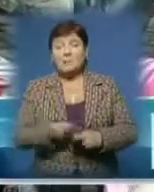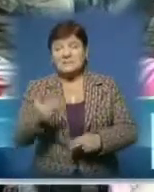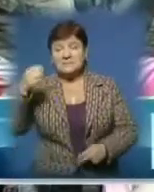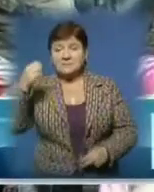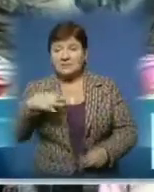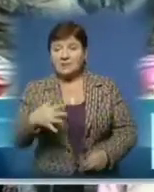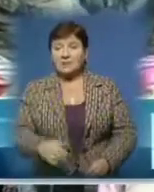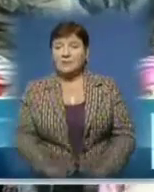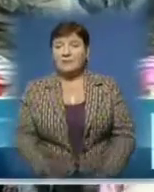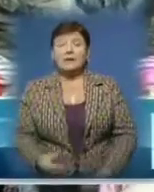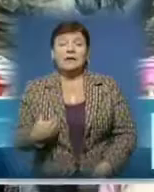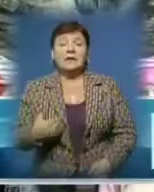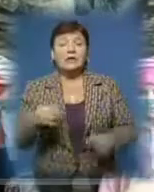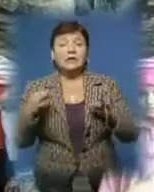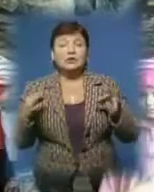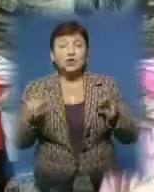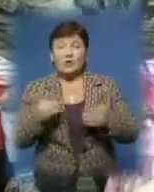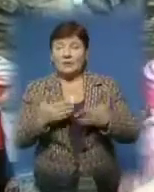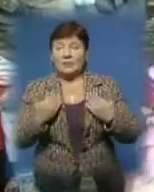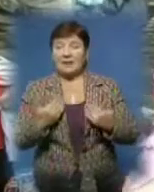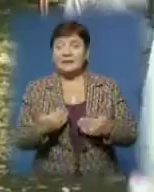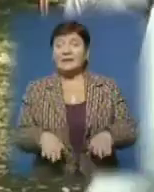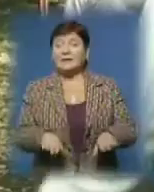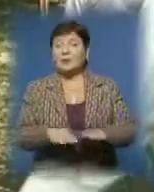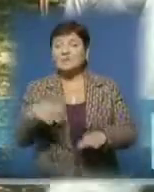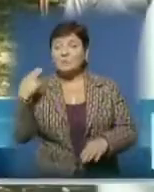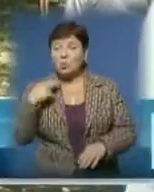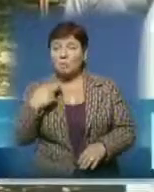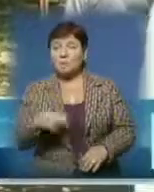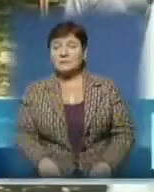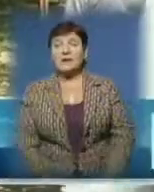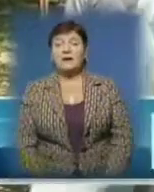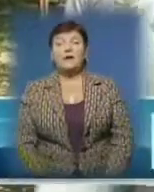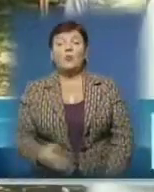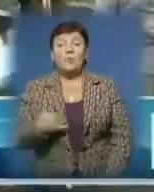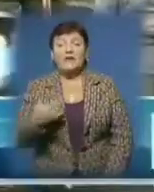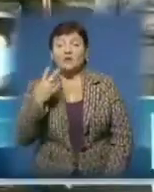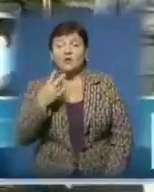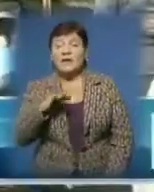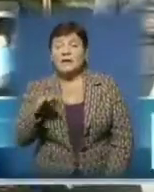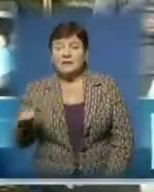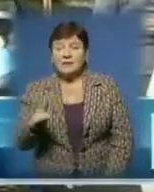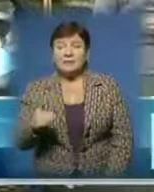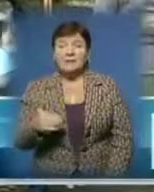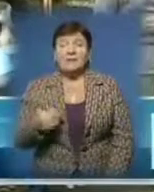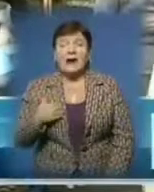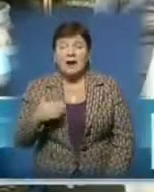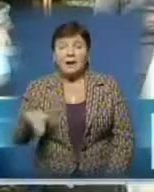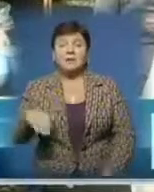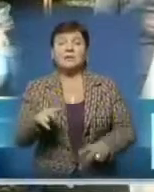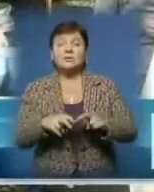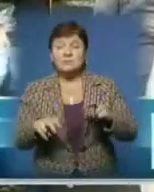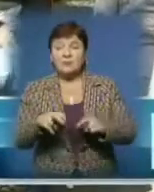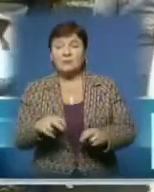проживаю і нічого не маю, ніякої заборгованості. Маю без світла сидіти, двоє дітей так само. Та я не розберуся, ну,